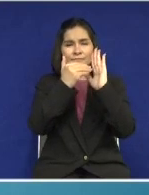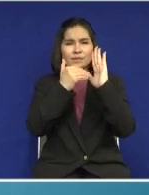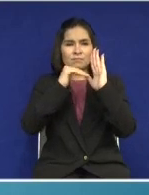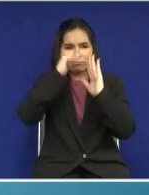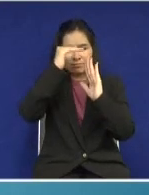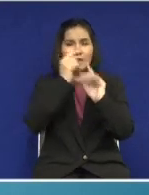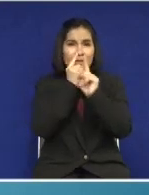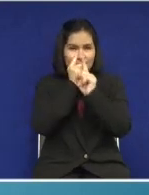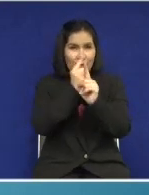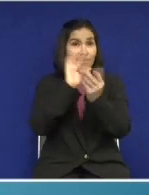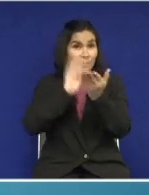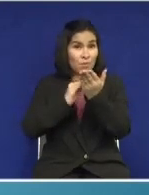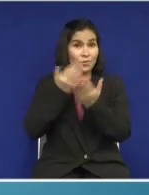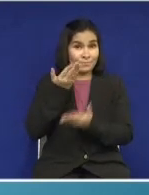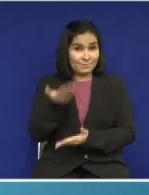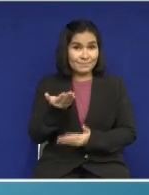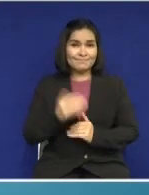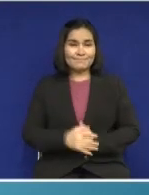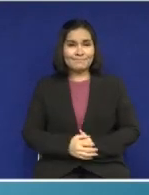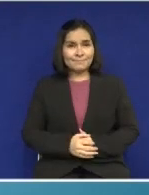นือค่ะ